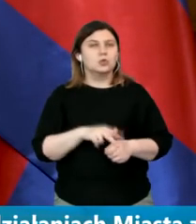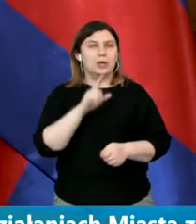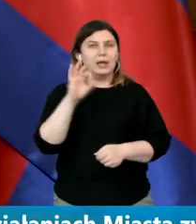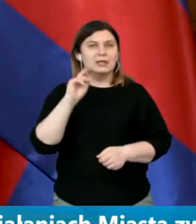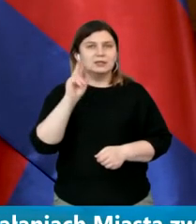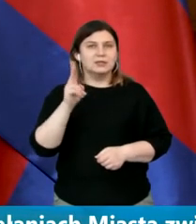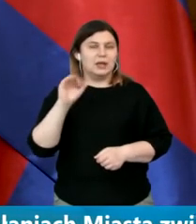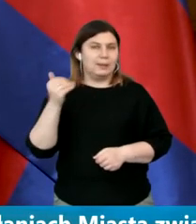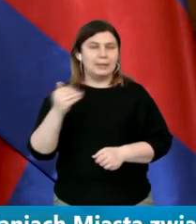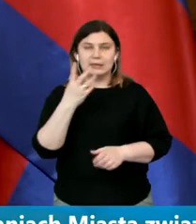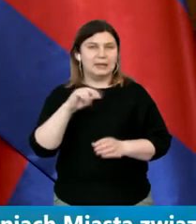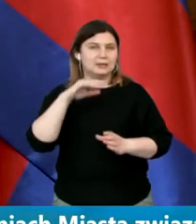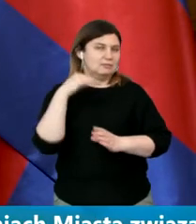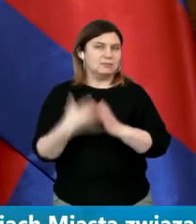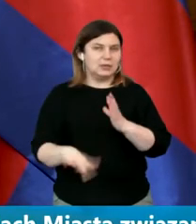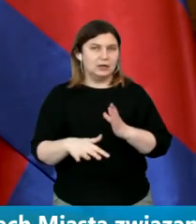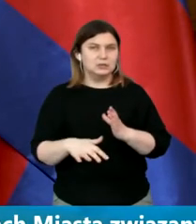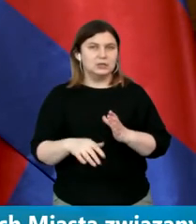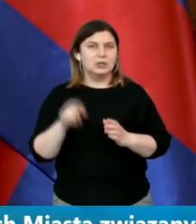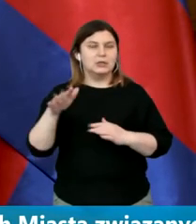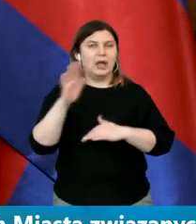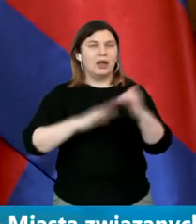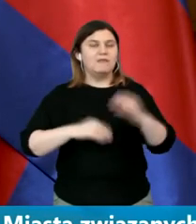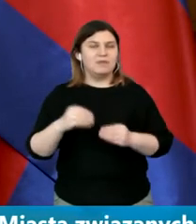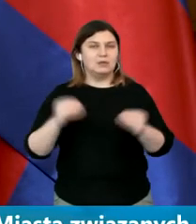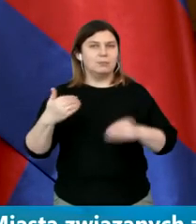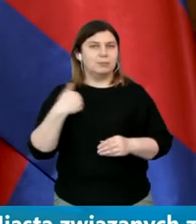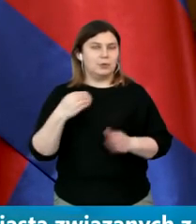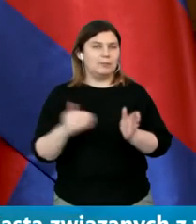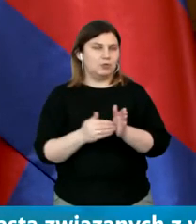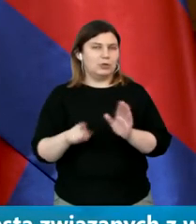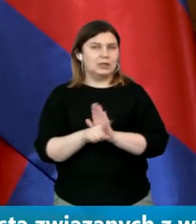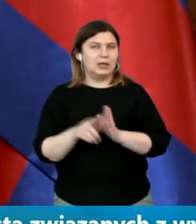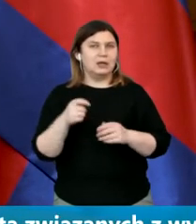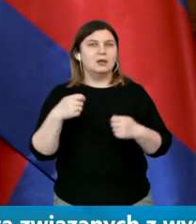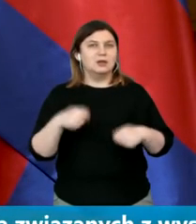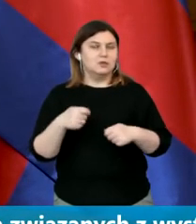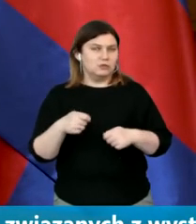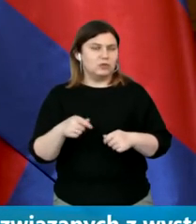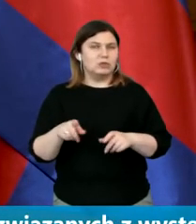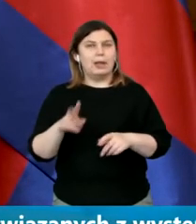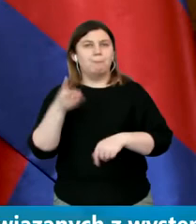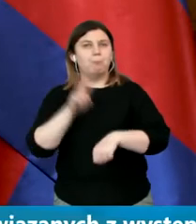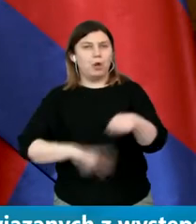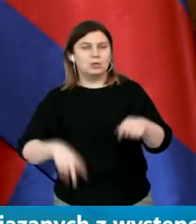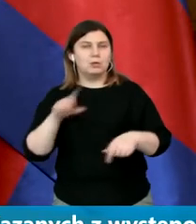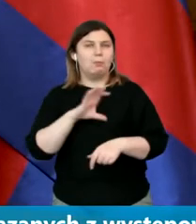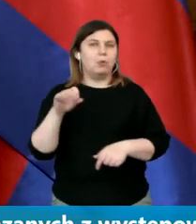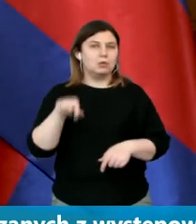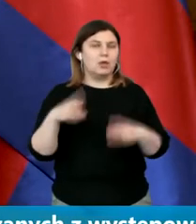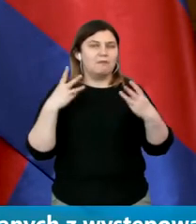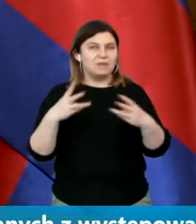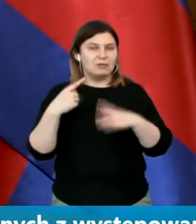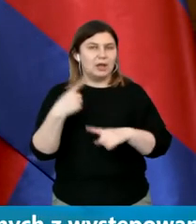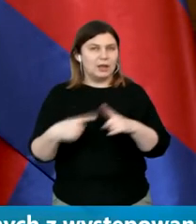nie stracili, aby ta inwestycja służyła Szczecinowi, służyła Policom, naszym sąsiadom, bo to jest ważny element